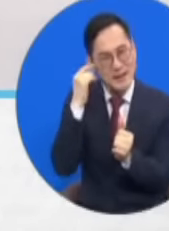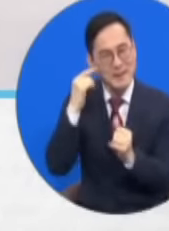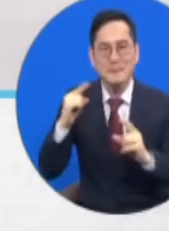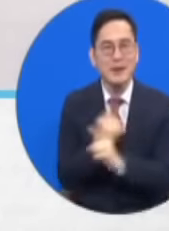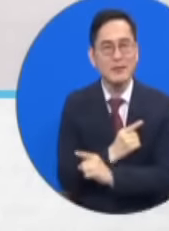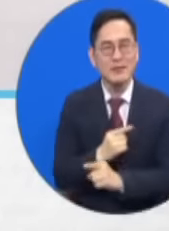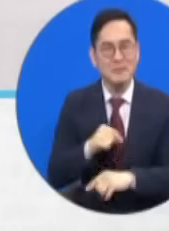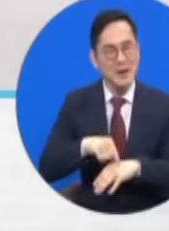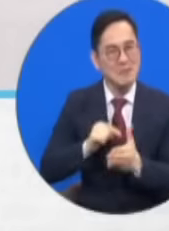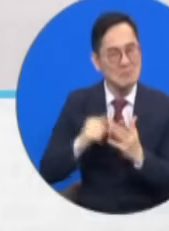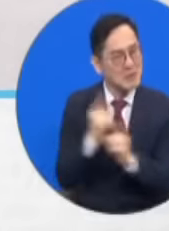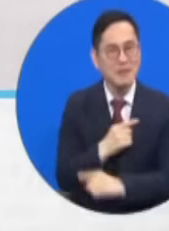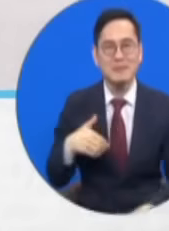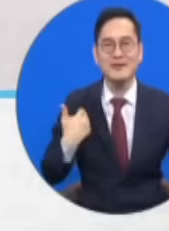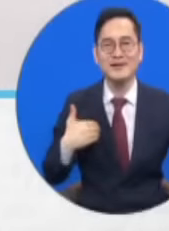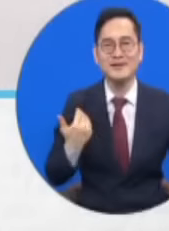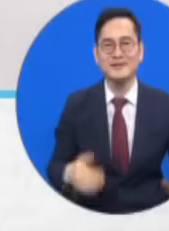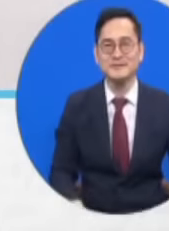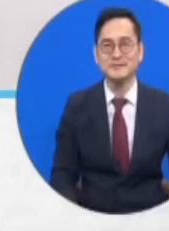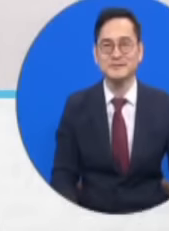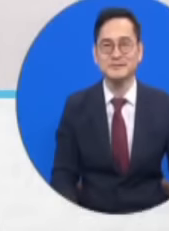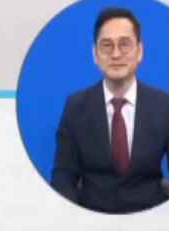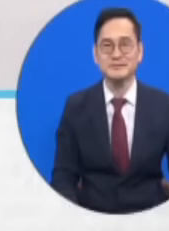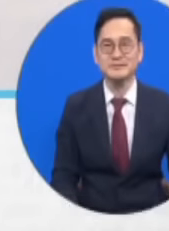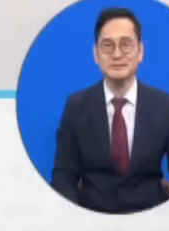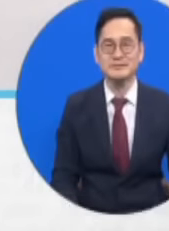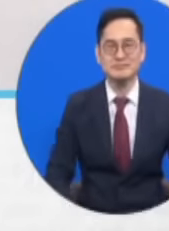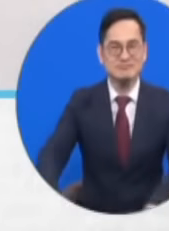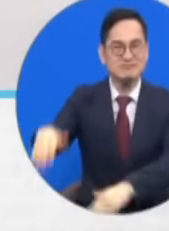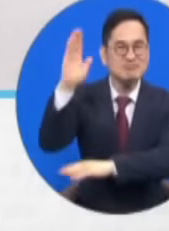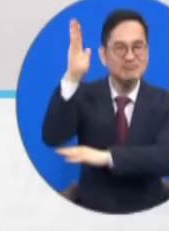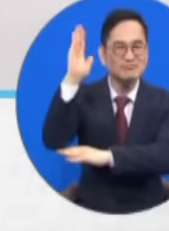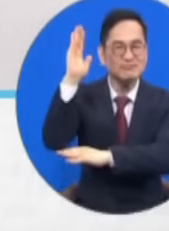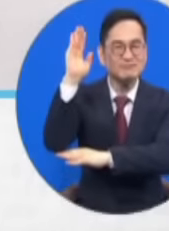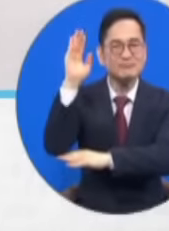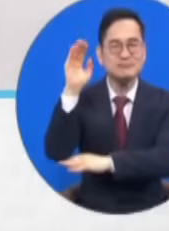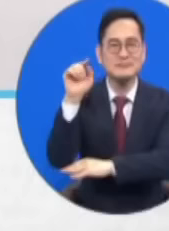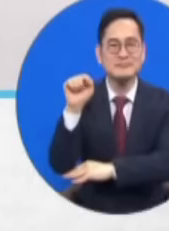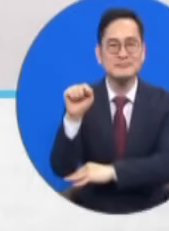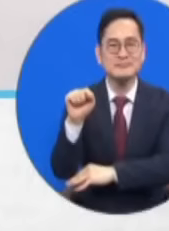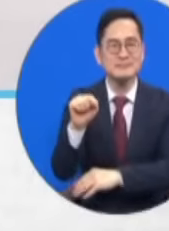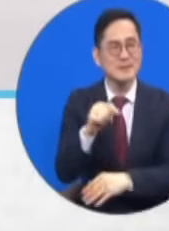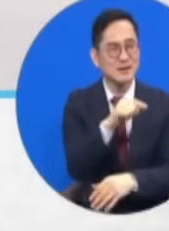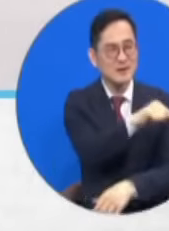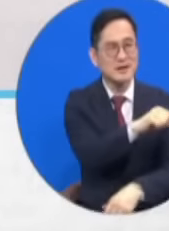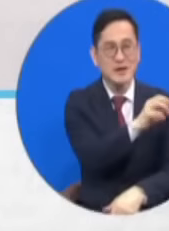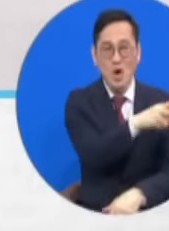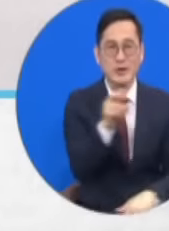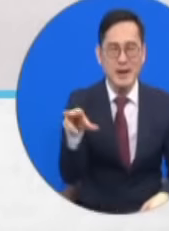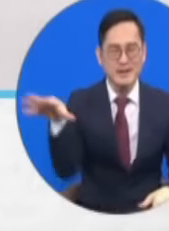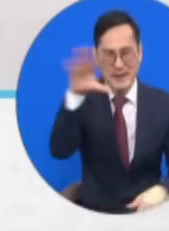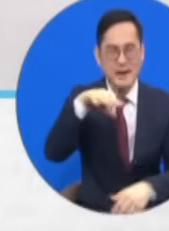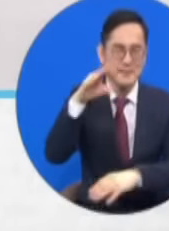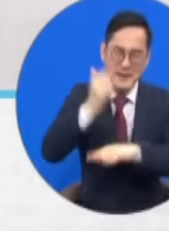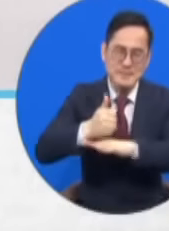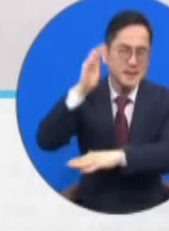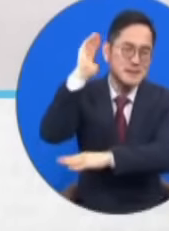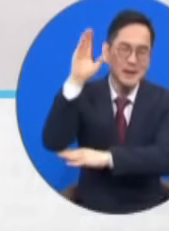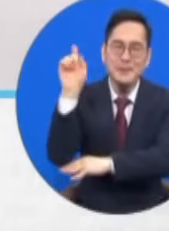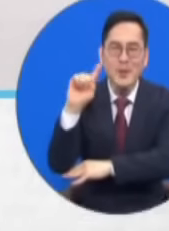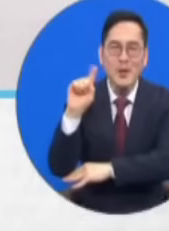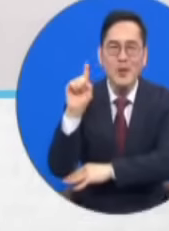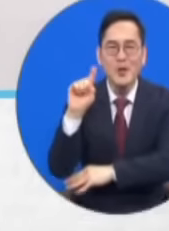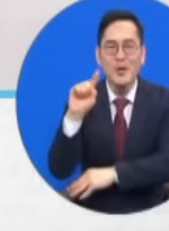방송이 다 될 거고 거기서 이제 가장 임팩트 있는 메시지를 아마 양당에서 준비하고 있을 거라고 봐요. 그래서 그